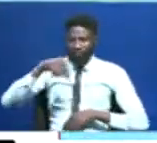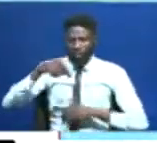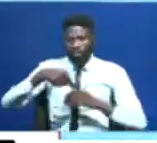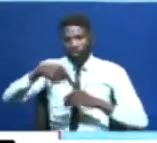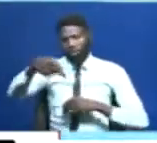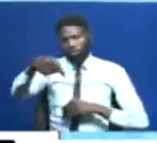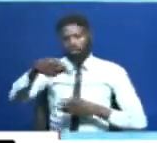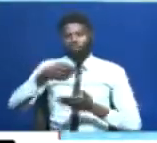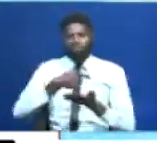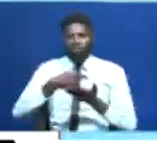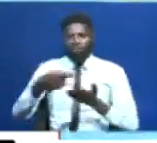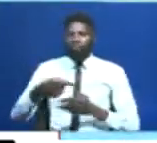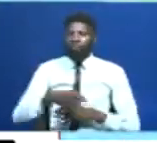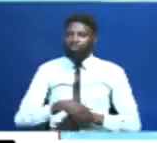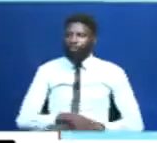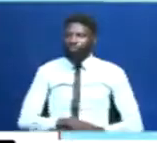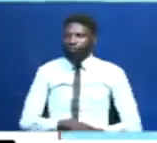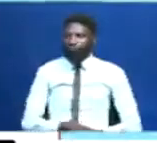this coming week.